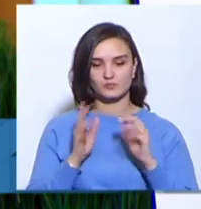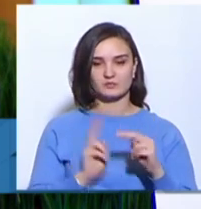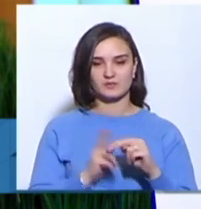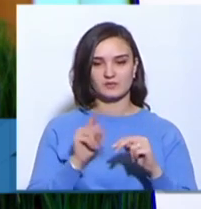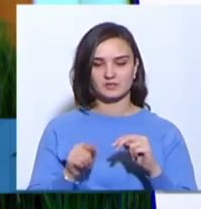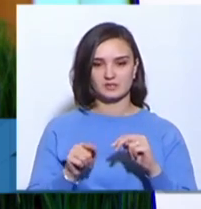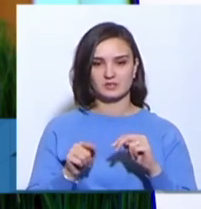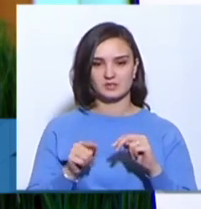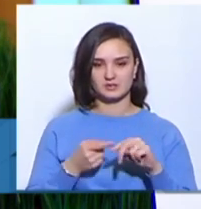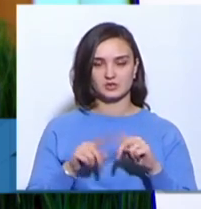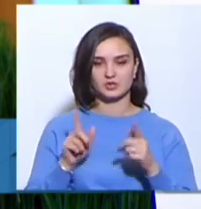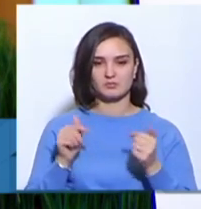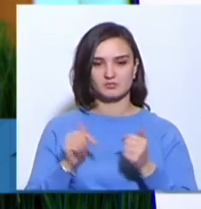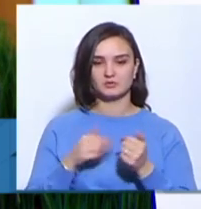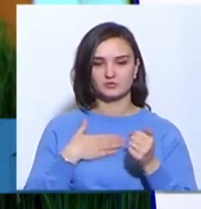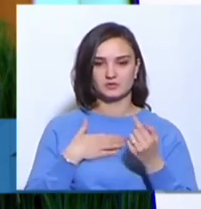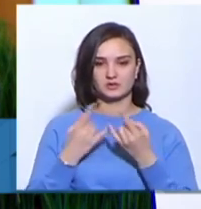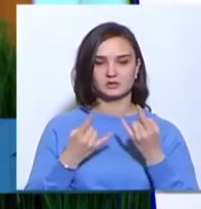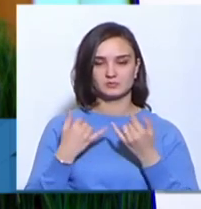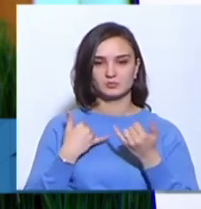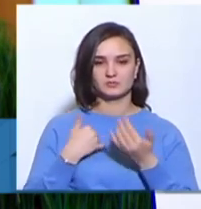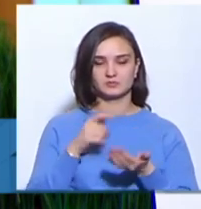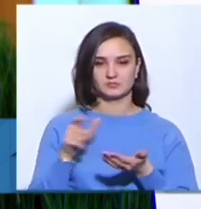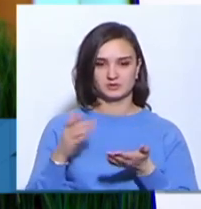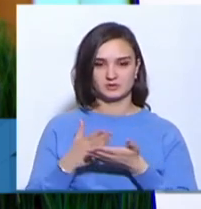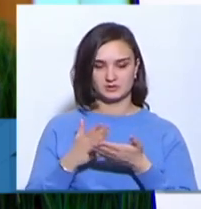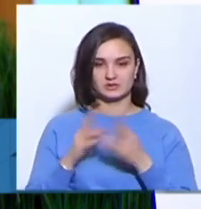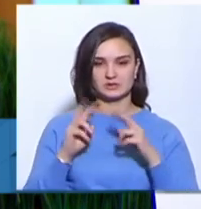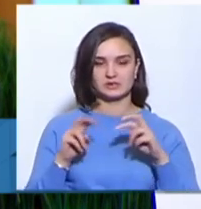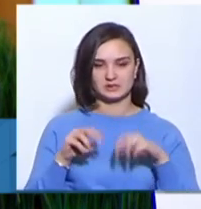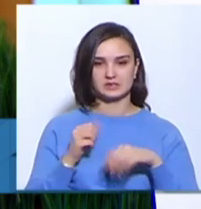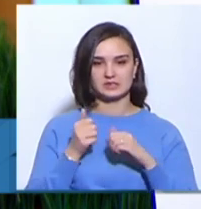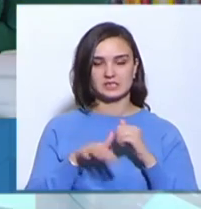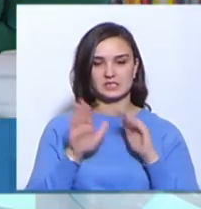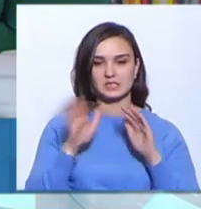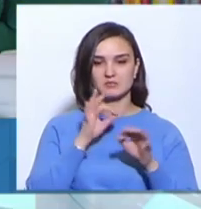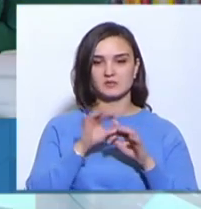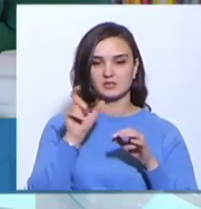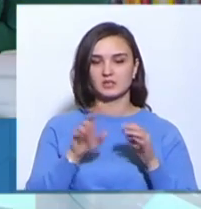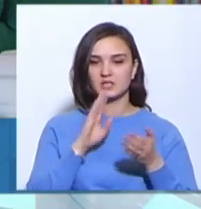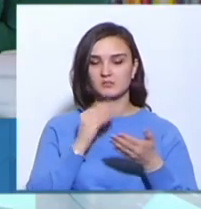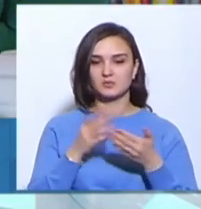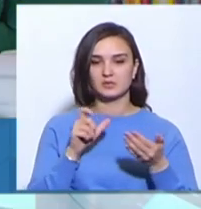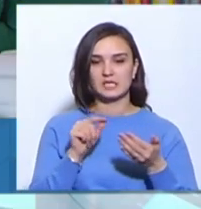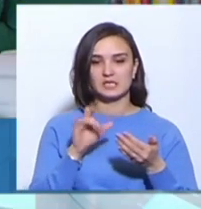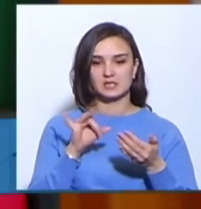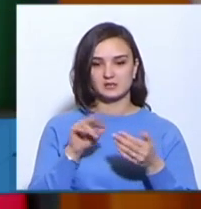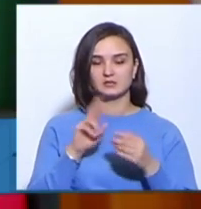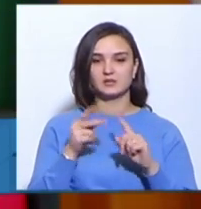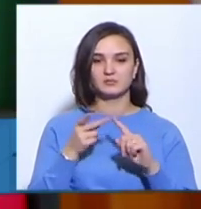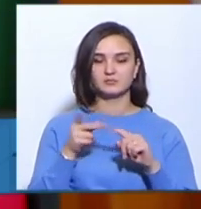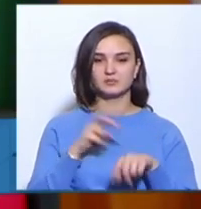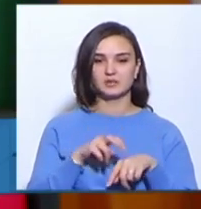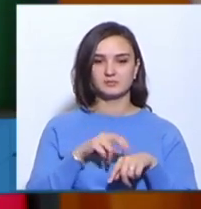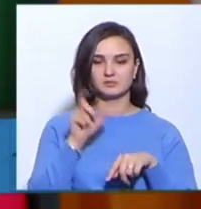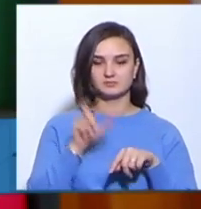პრევენციაზე. შესაბამისად ჩვენი გადაცემის სტუმრები არიან სკრინინგ-ცენტრის ხელმძღვანელი ქალბატონი ეთერ კიღურაძე და